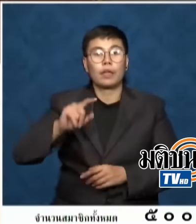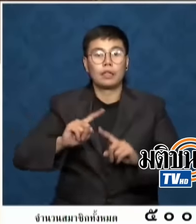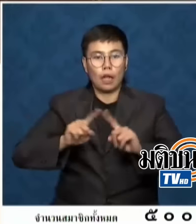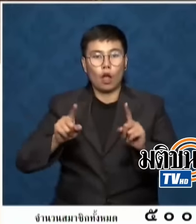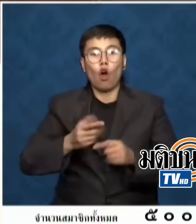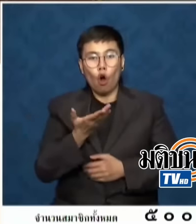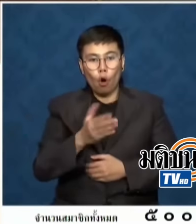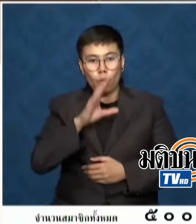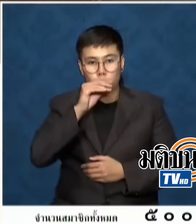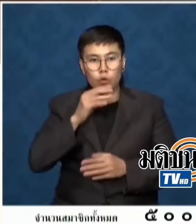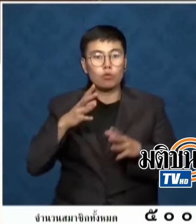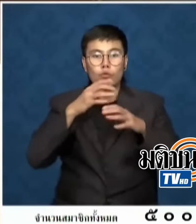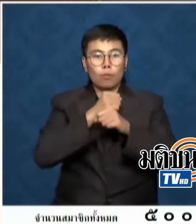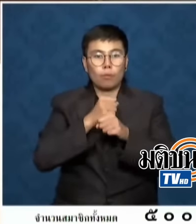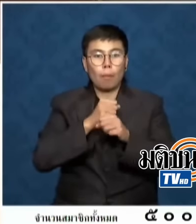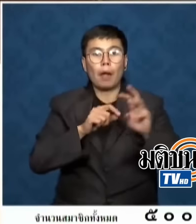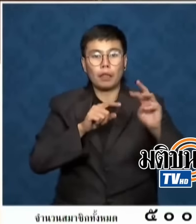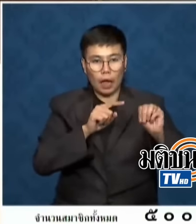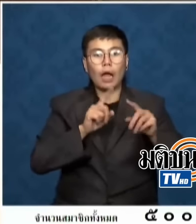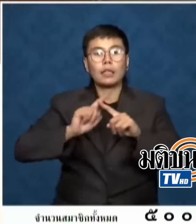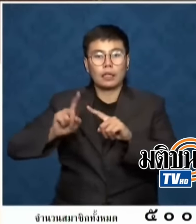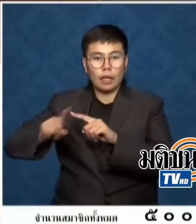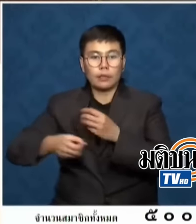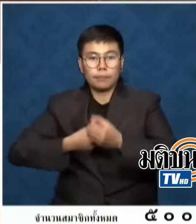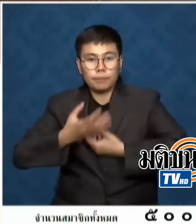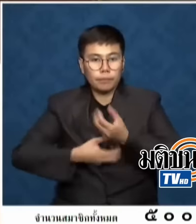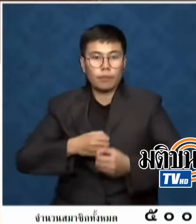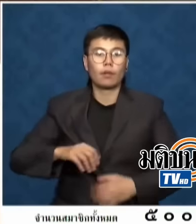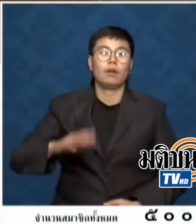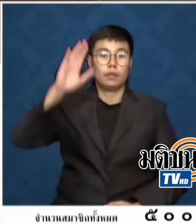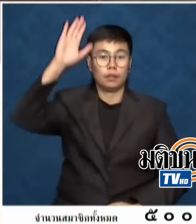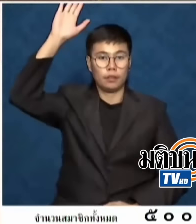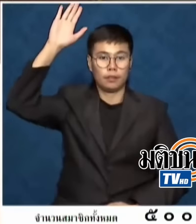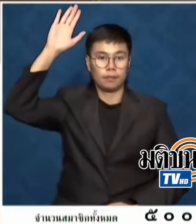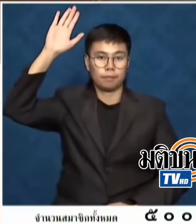ครับครับ ค่ะขอบคุณค่ะ ท่านประธานครับ